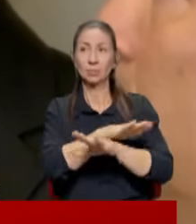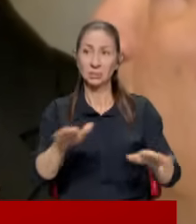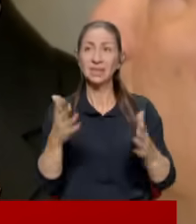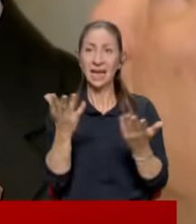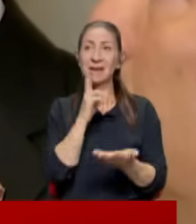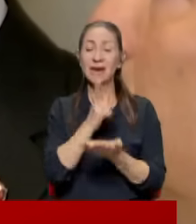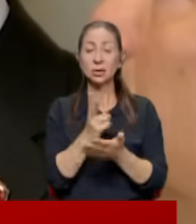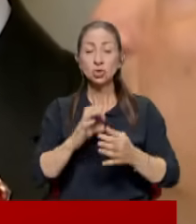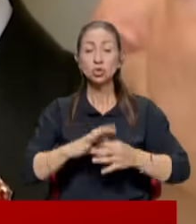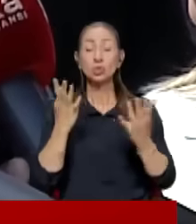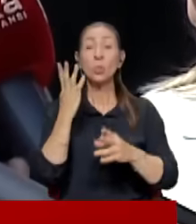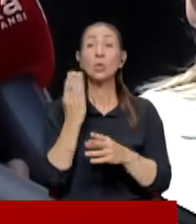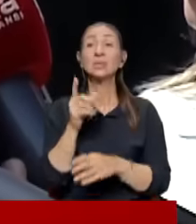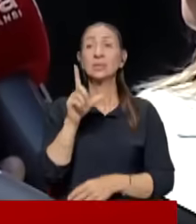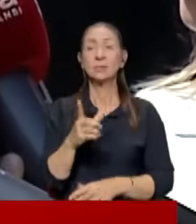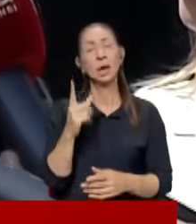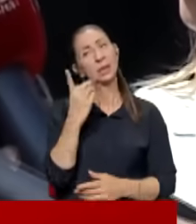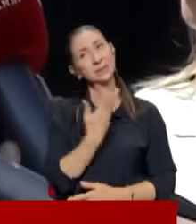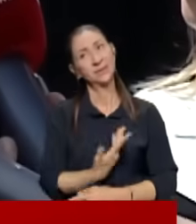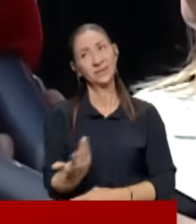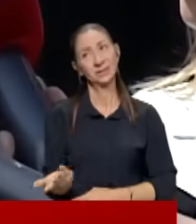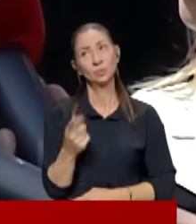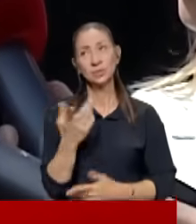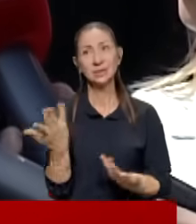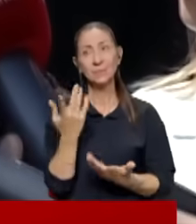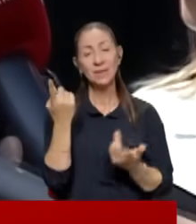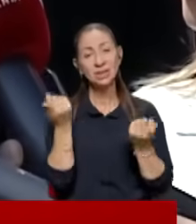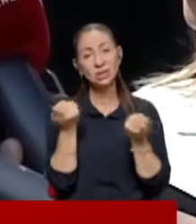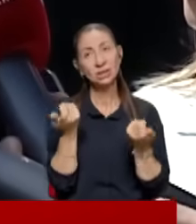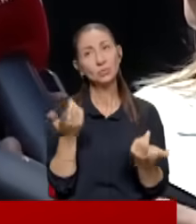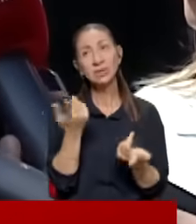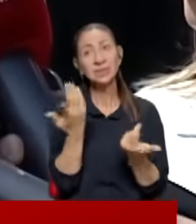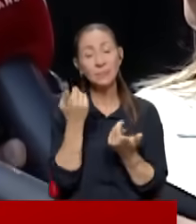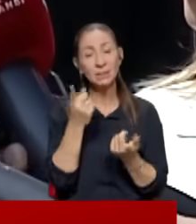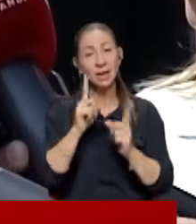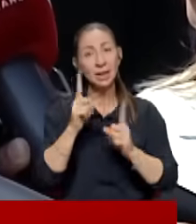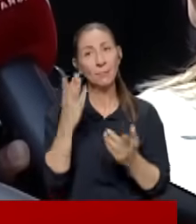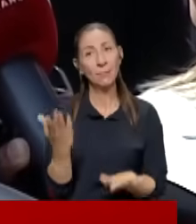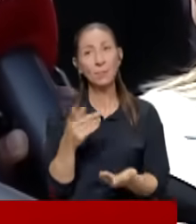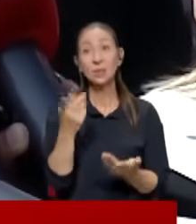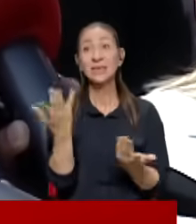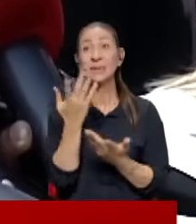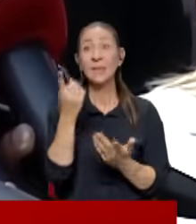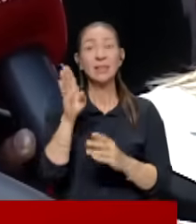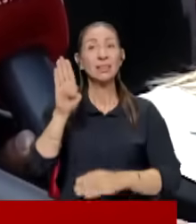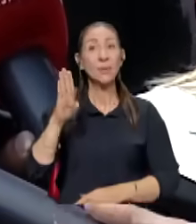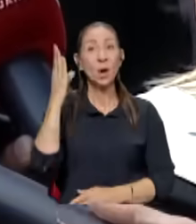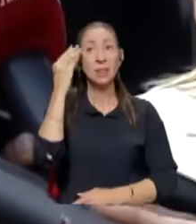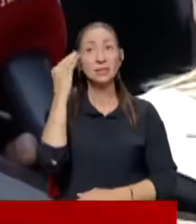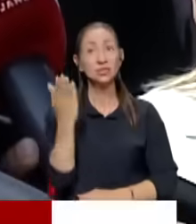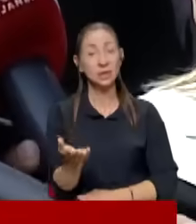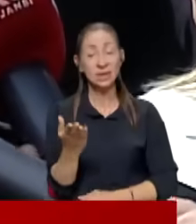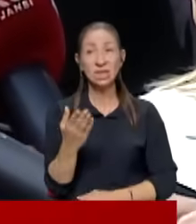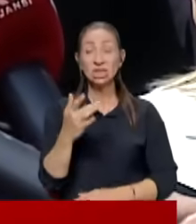yani kararın bir an evvel verilmesi lazım. Ya Allah aşkına bu nasıl bir uygulamadır? Bu nasıl bir yargıdır? Bu nasıl bir demokrasi